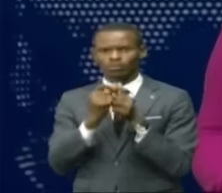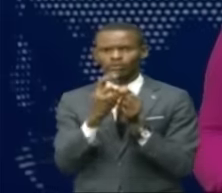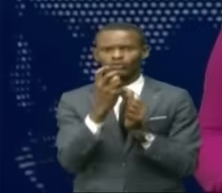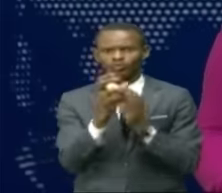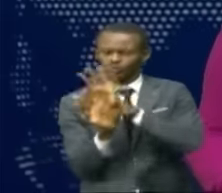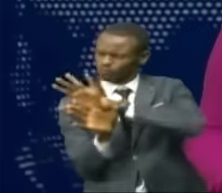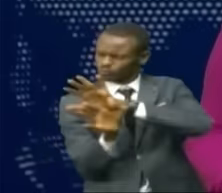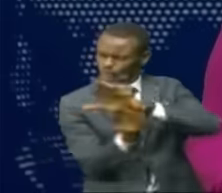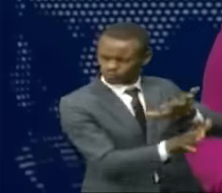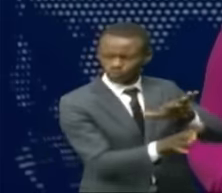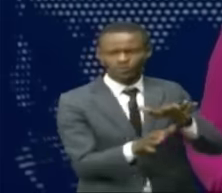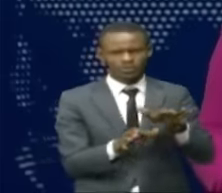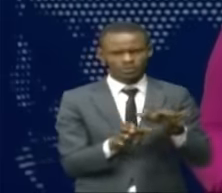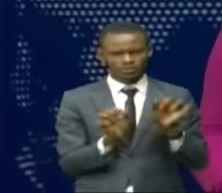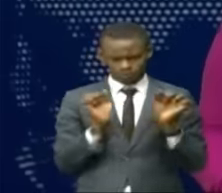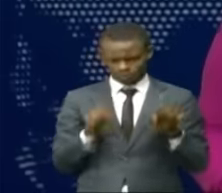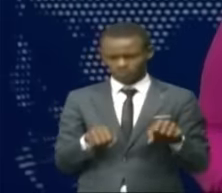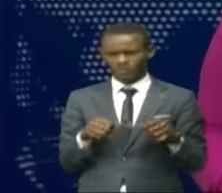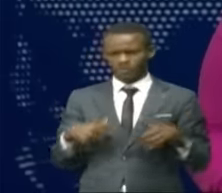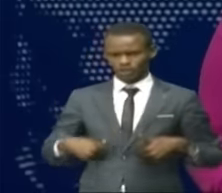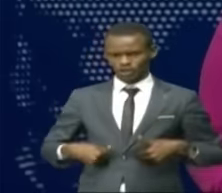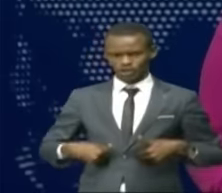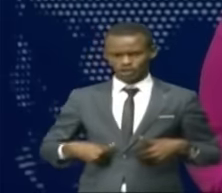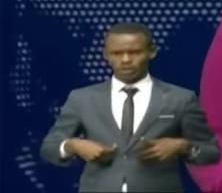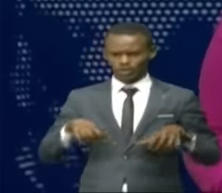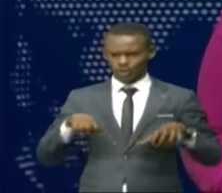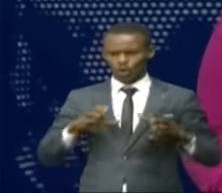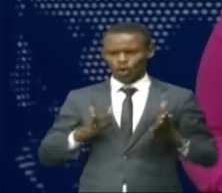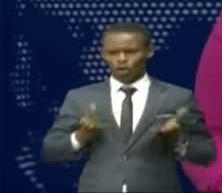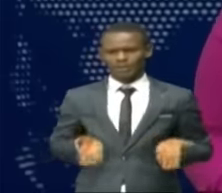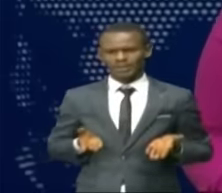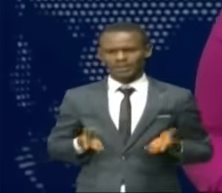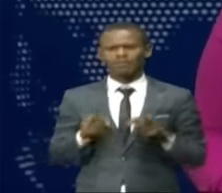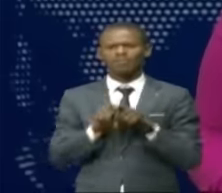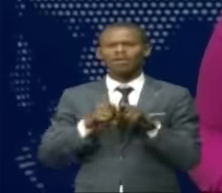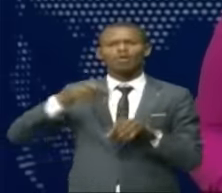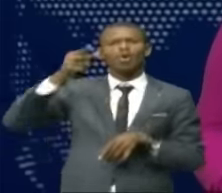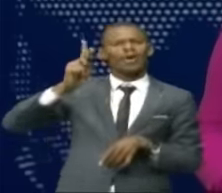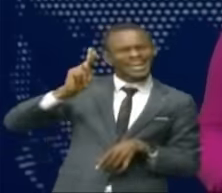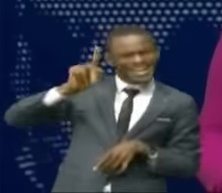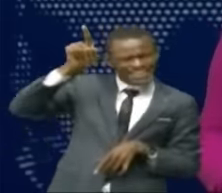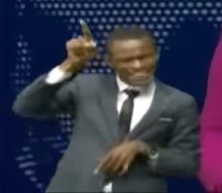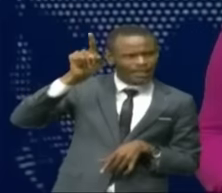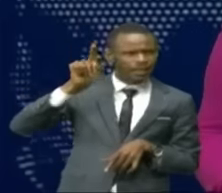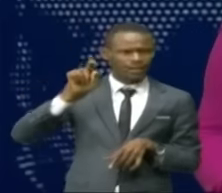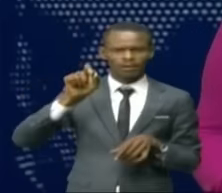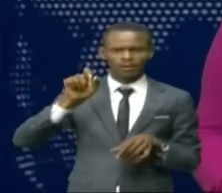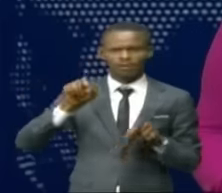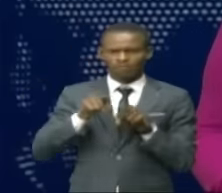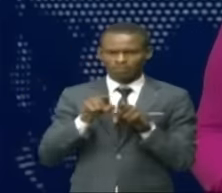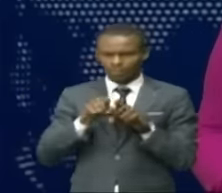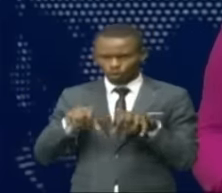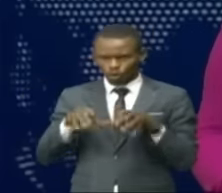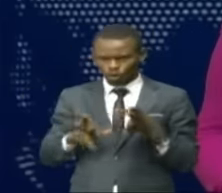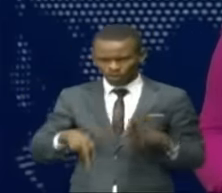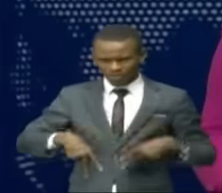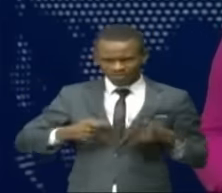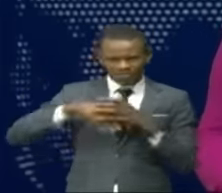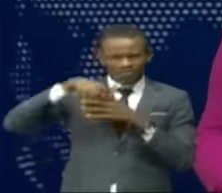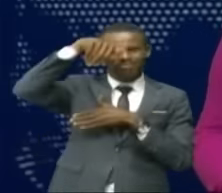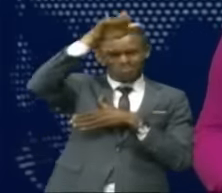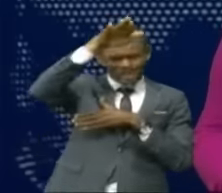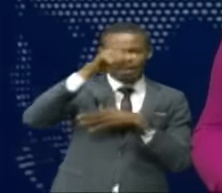la jeunesse congolaise en général et surtout celle du Haut-Katanga et même celle de la diaspora devra pouvoir se préparer pour répondre justement